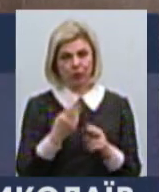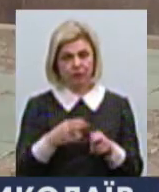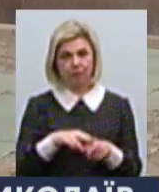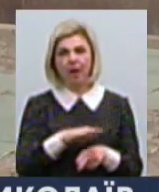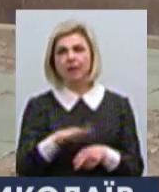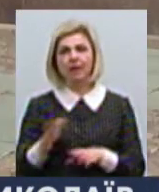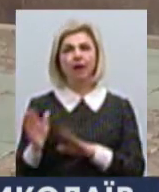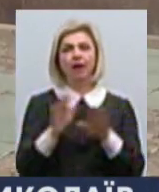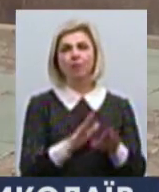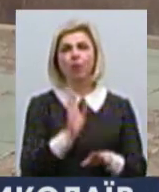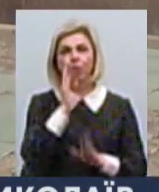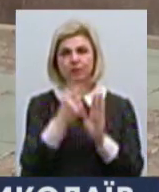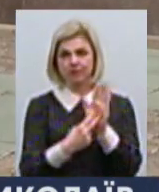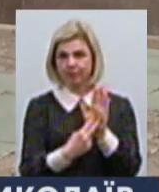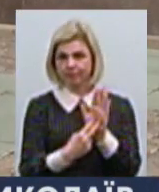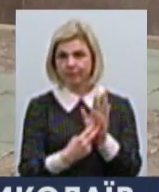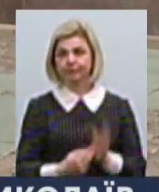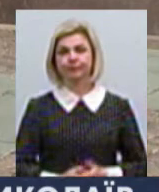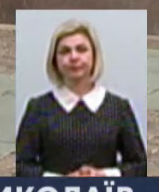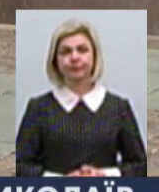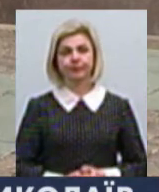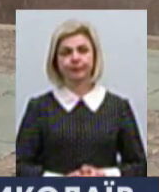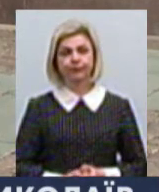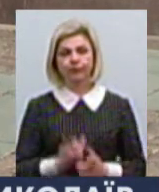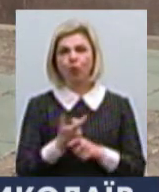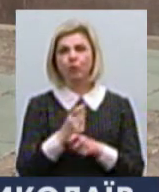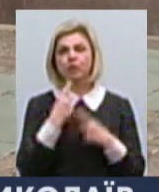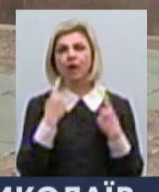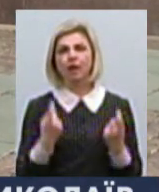прибули до нас на 7 ранку, дуже ретельно